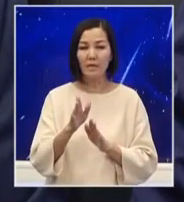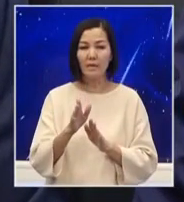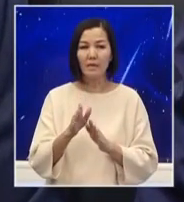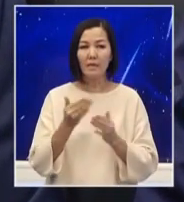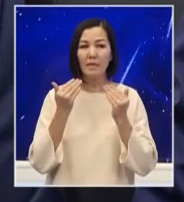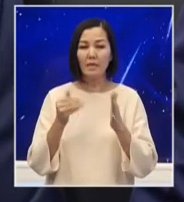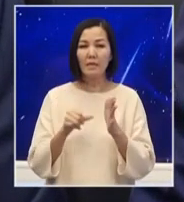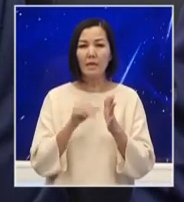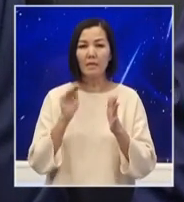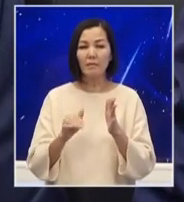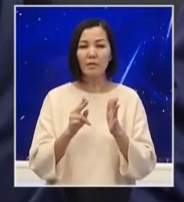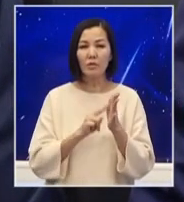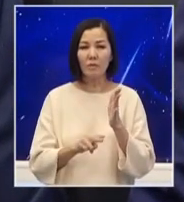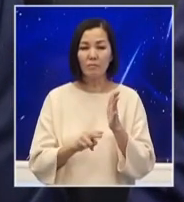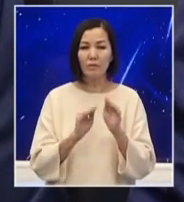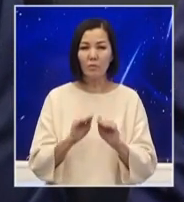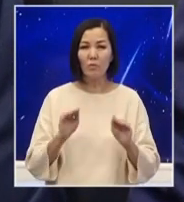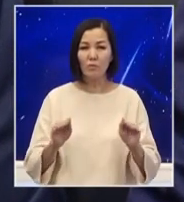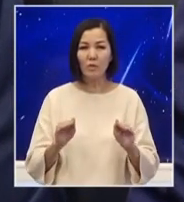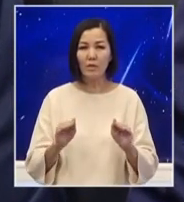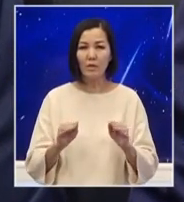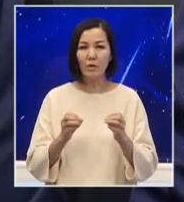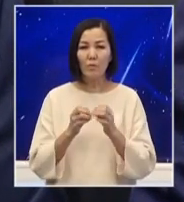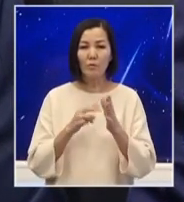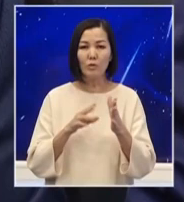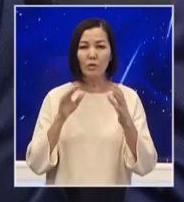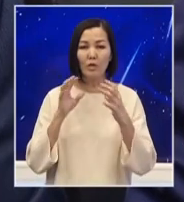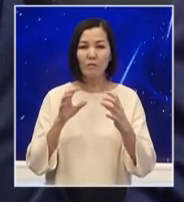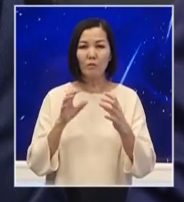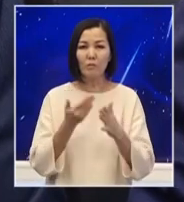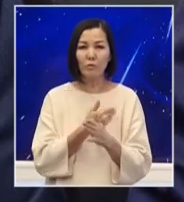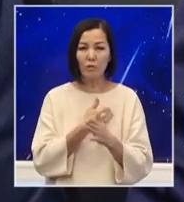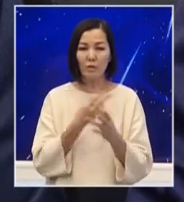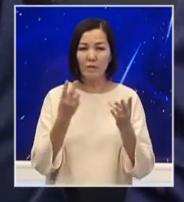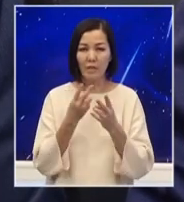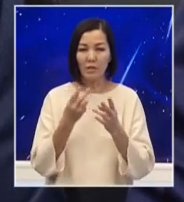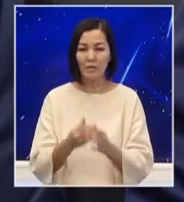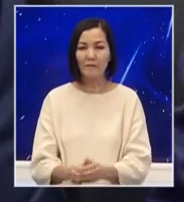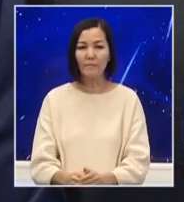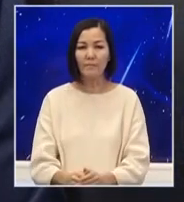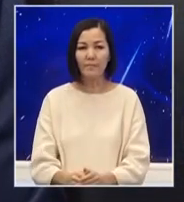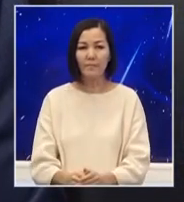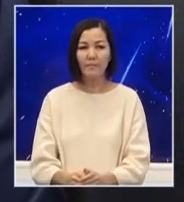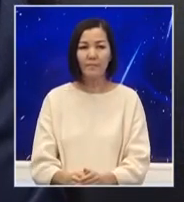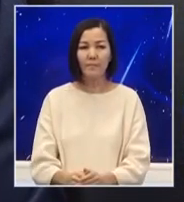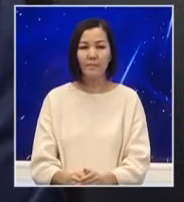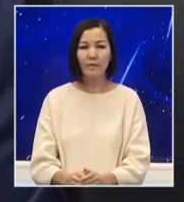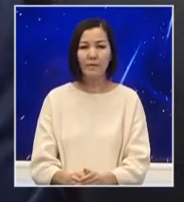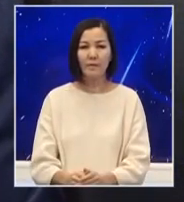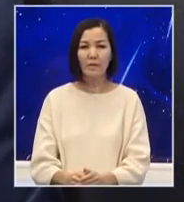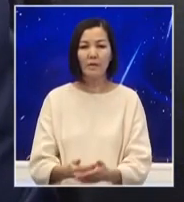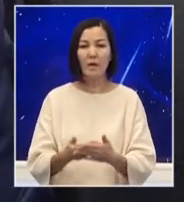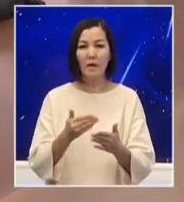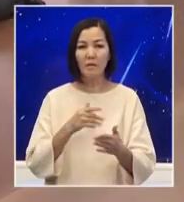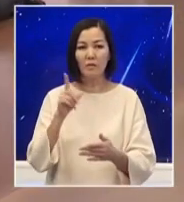бізде 6070 оқушы анализ жасасақ, тағы 17 автобусқа біз сұраныс жасасақ па деген ұсынысымыз бар, қолдасаңыз. Тот раз 100%